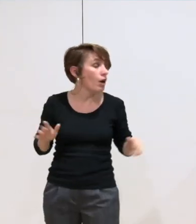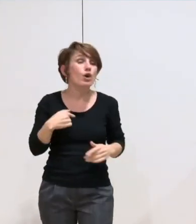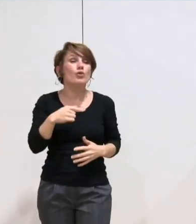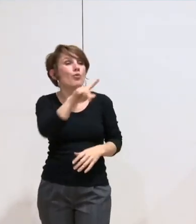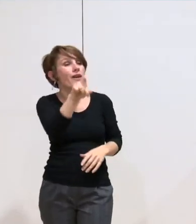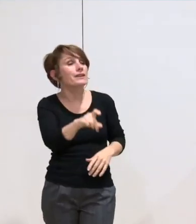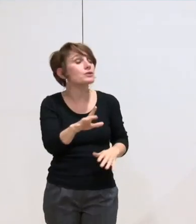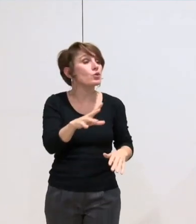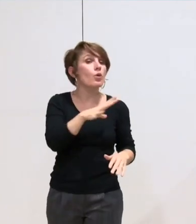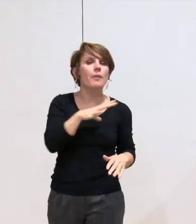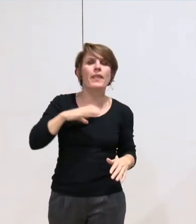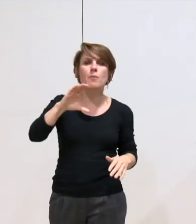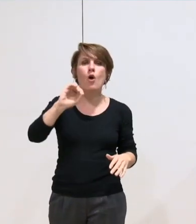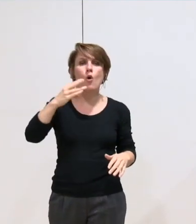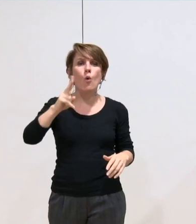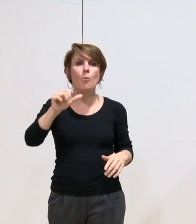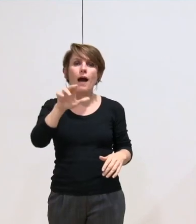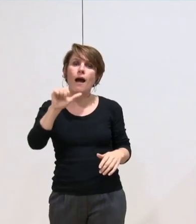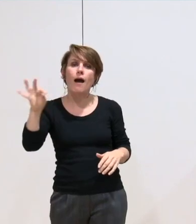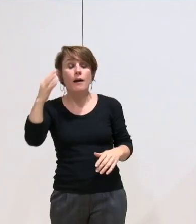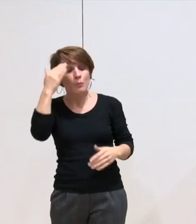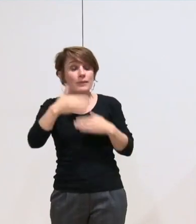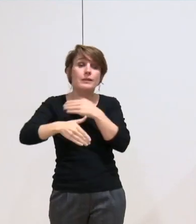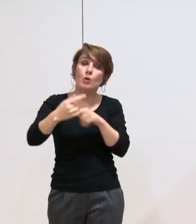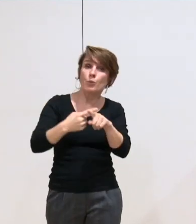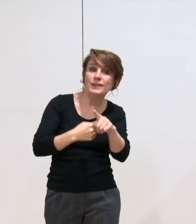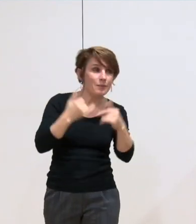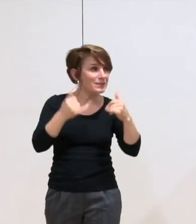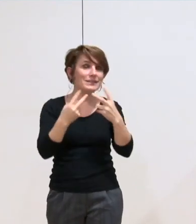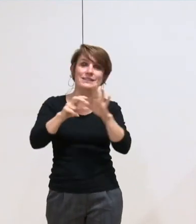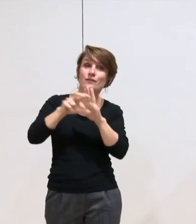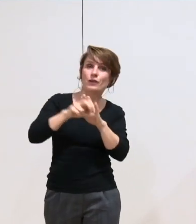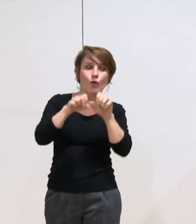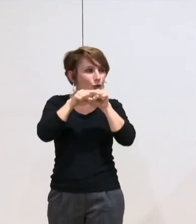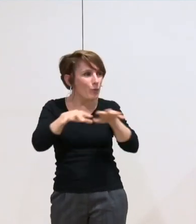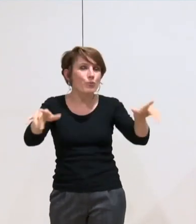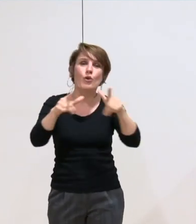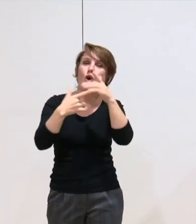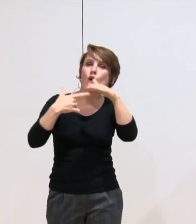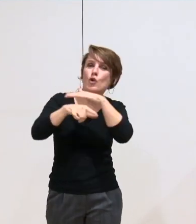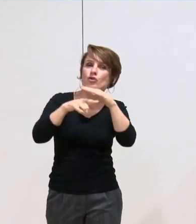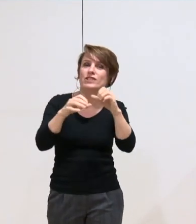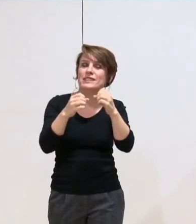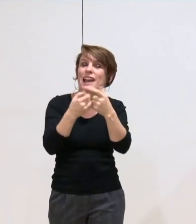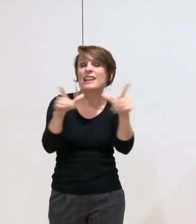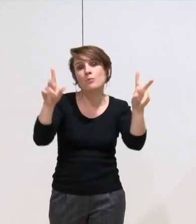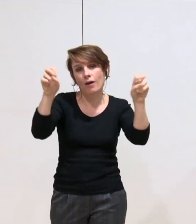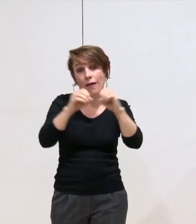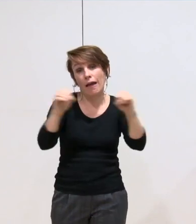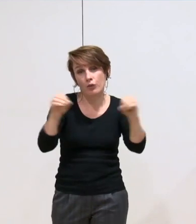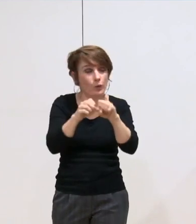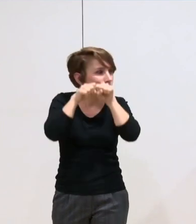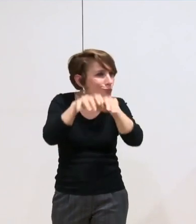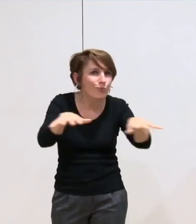fait d'équiper progressivement nos équipes avec des logiciels libres impliquera pour nos agents des formations importantes